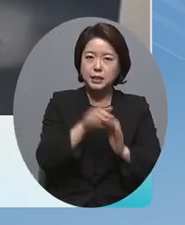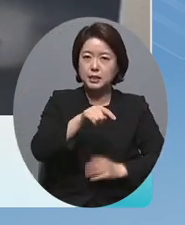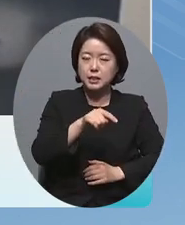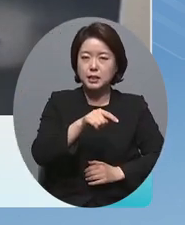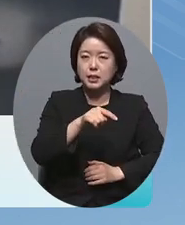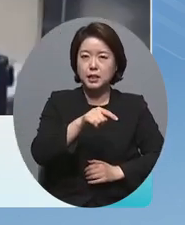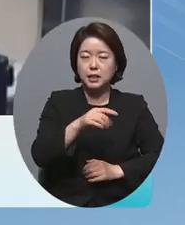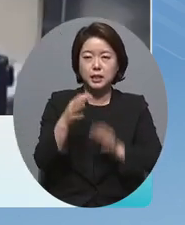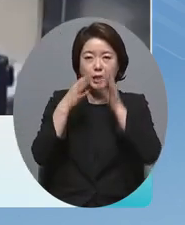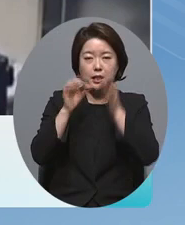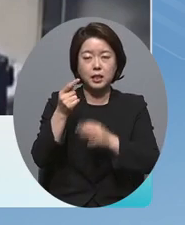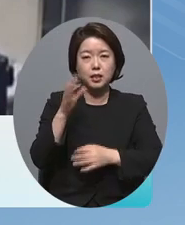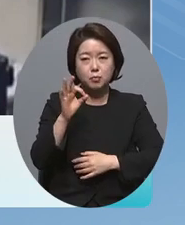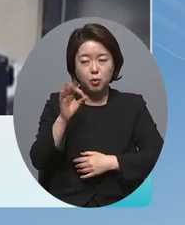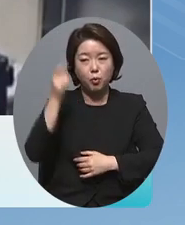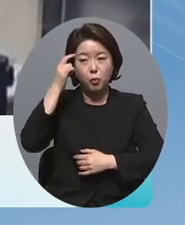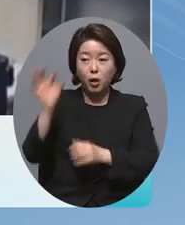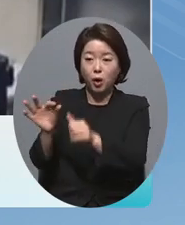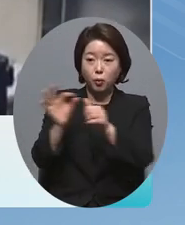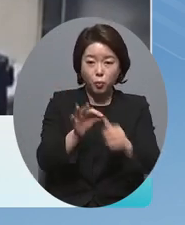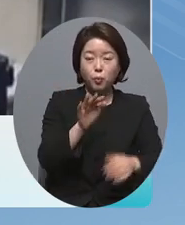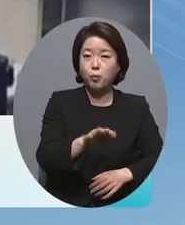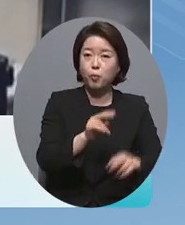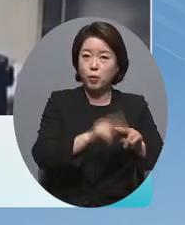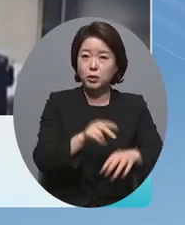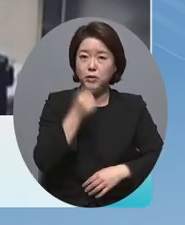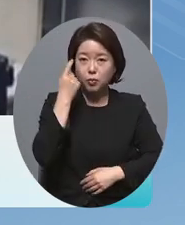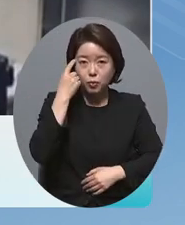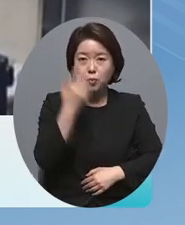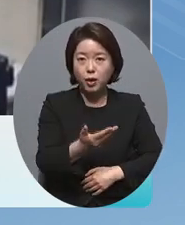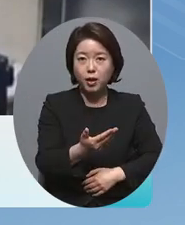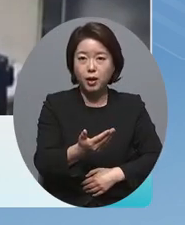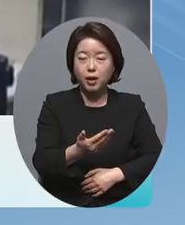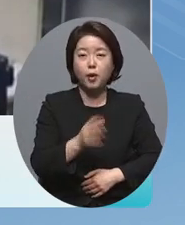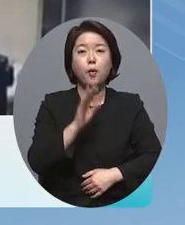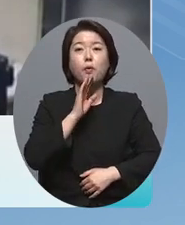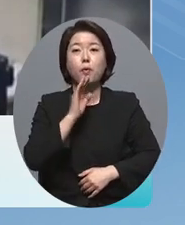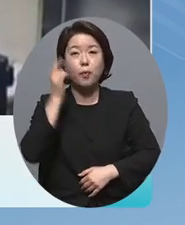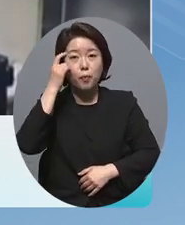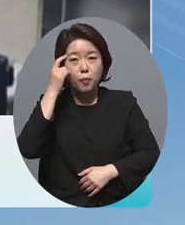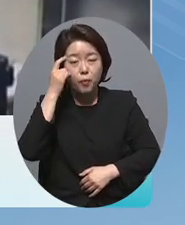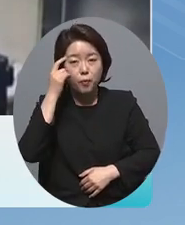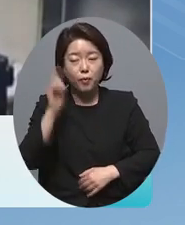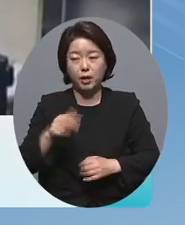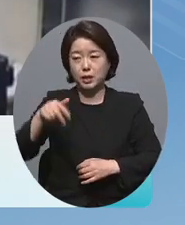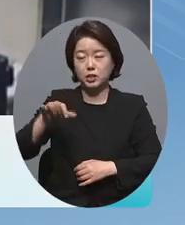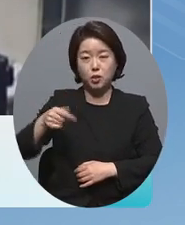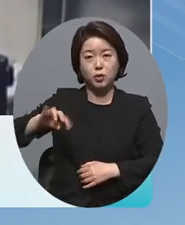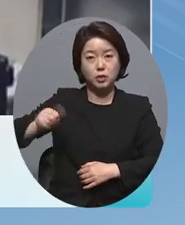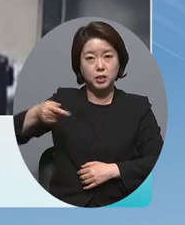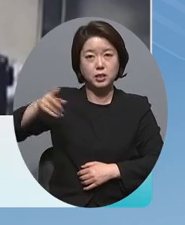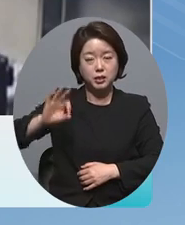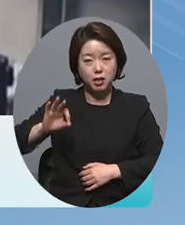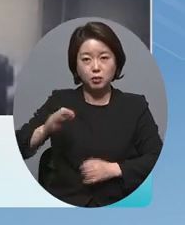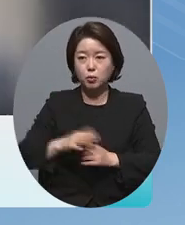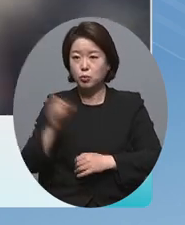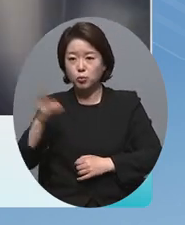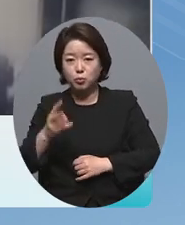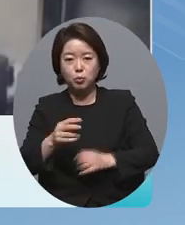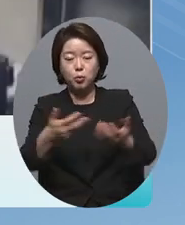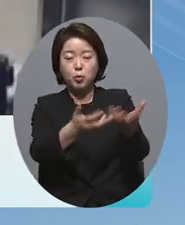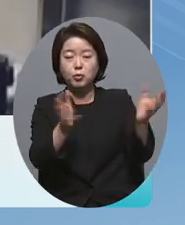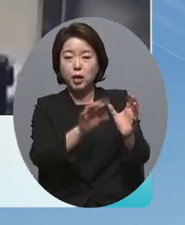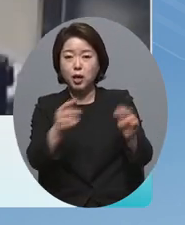없는 김용 씨를 거기다 임명을 할까요? 그다음에 또 하나의 측근 정진상 씨도 그 당직을 줘요. 그러면